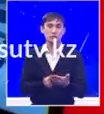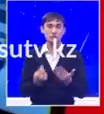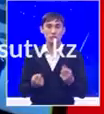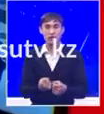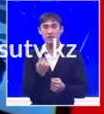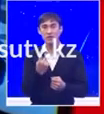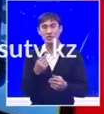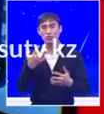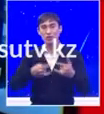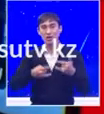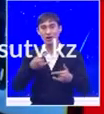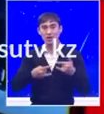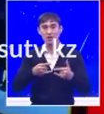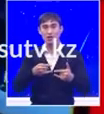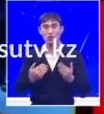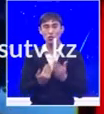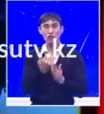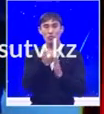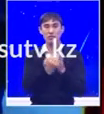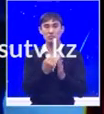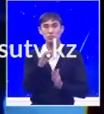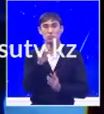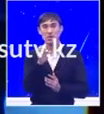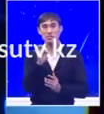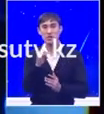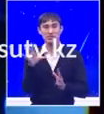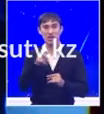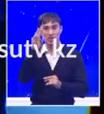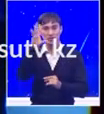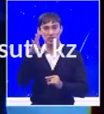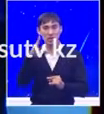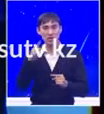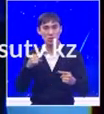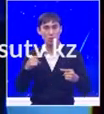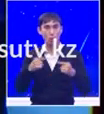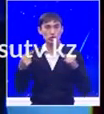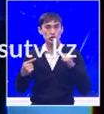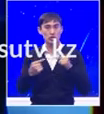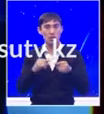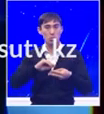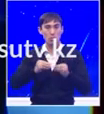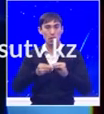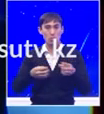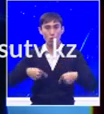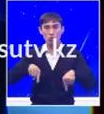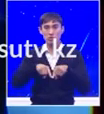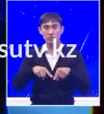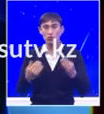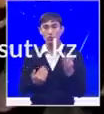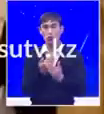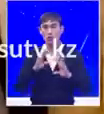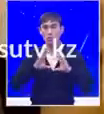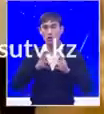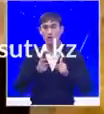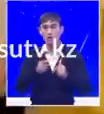телеканала за счет новой программы без бен в ней освещаются все самые острые проблемы общества анализируется новые мировые